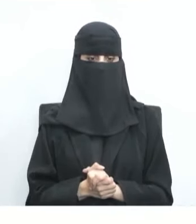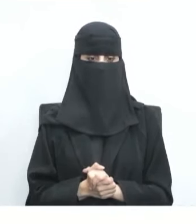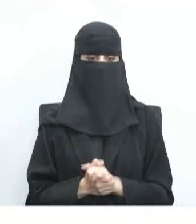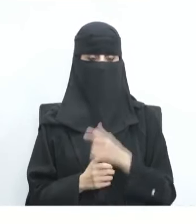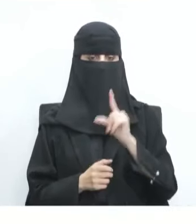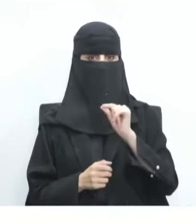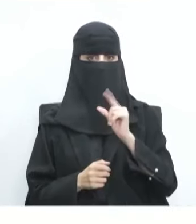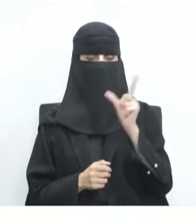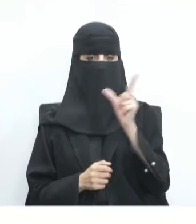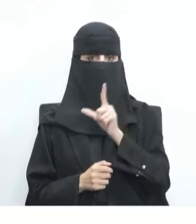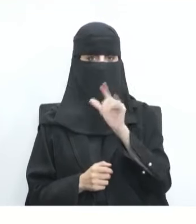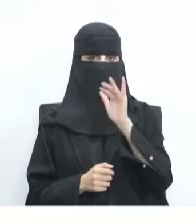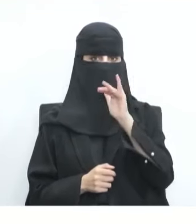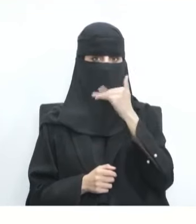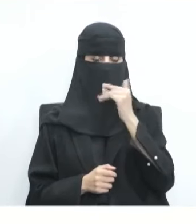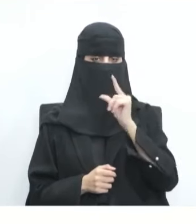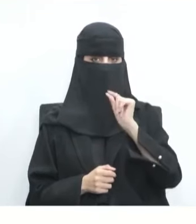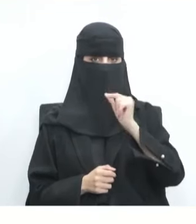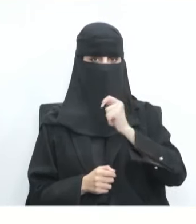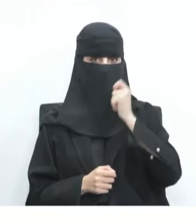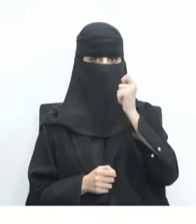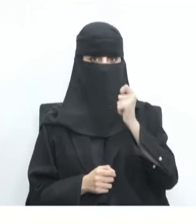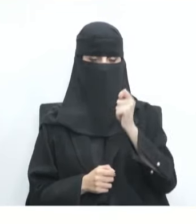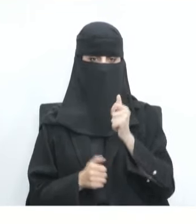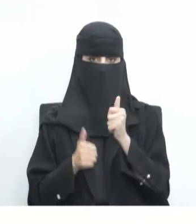بلغه عربيه فصيحه